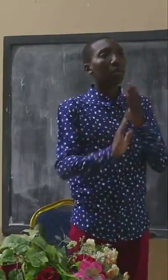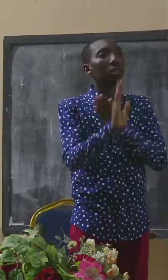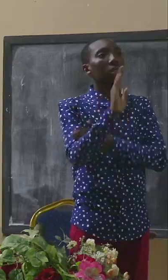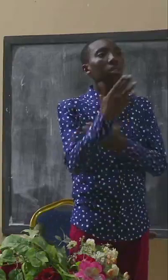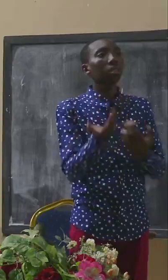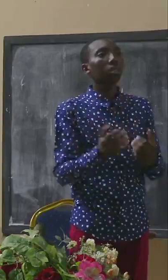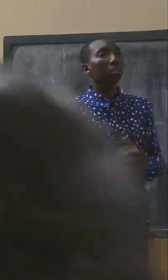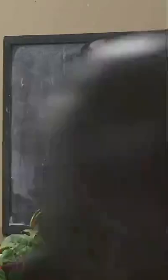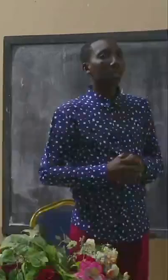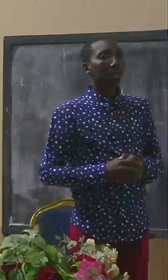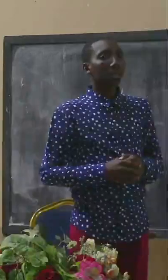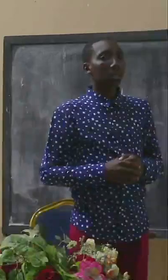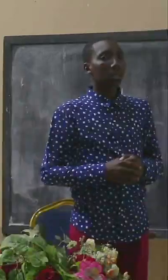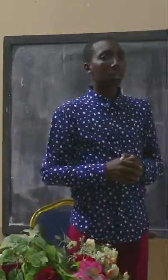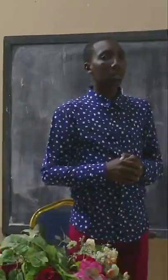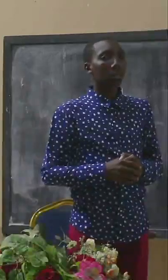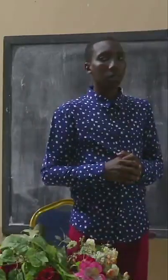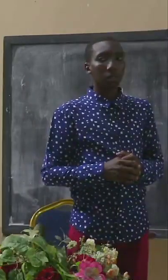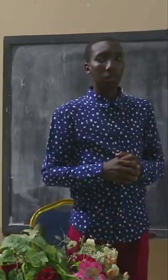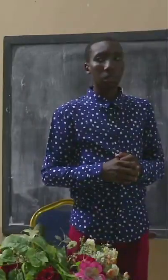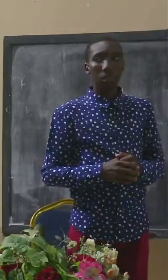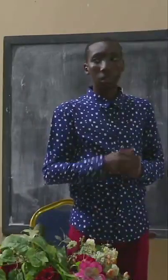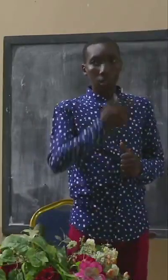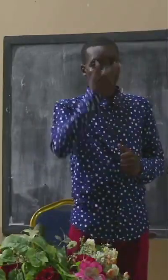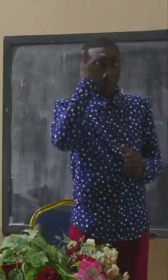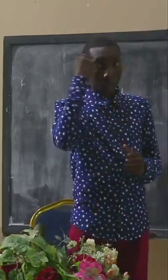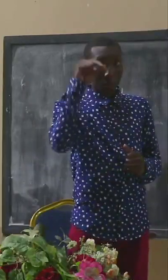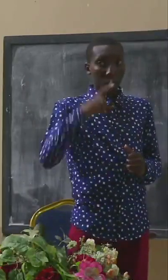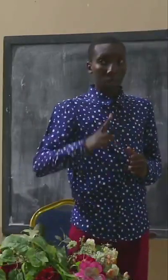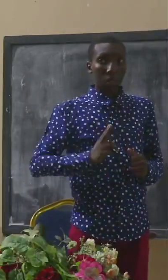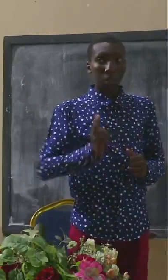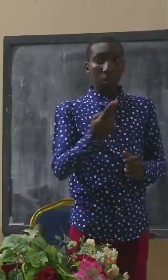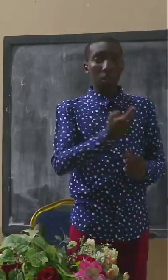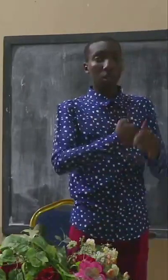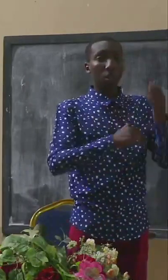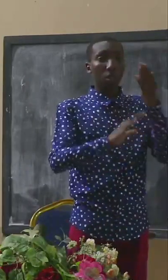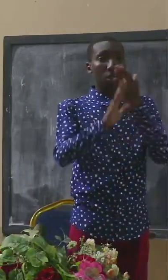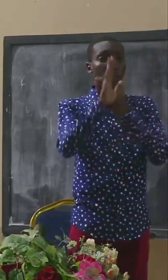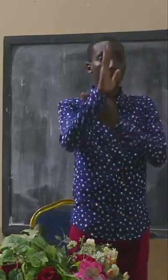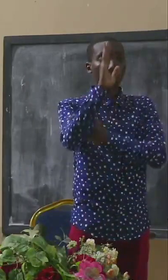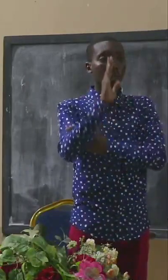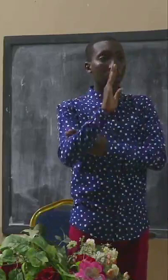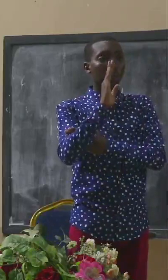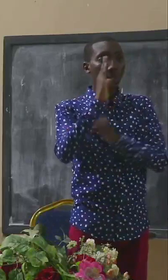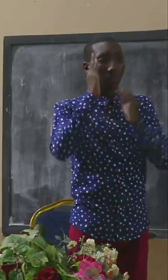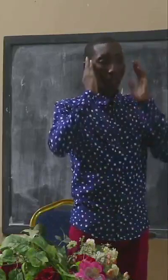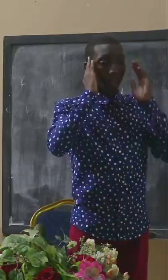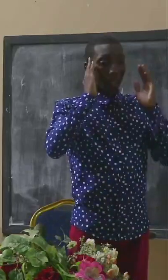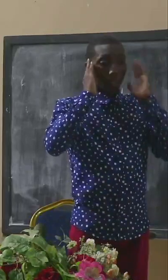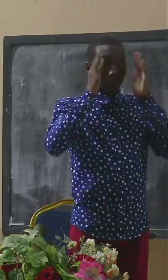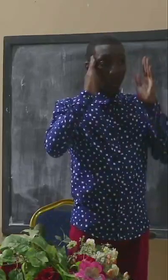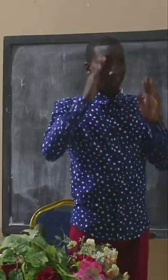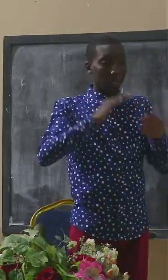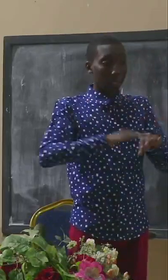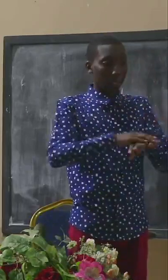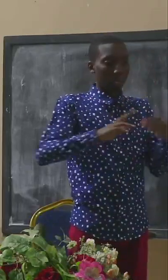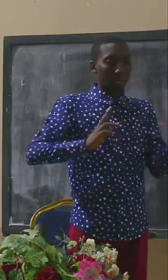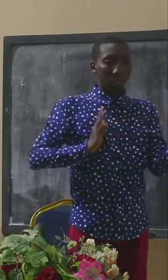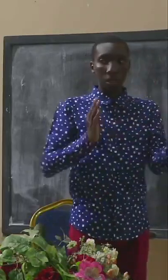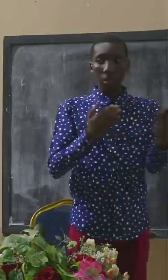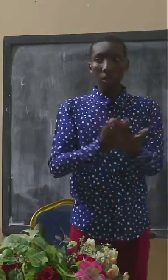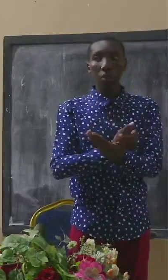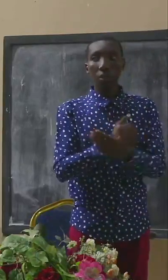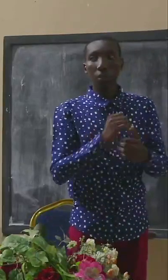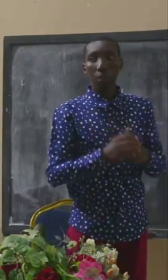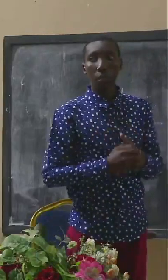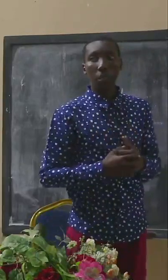hofu. Kwa kuwa Mungu wetu anakesha juu yetu. Parce que notre Dieu veille sur nous.